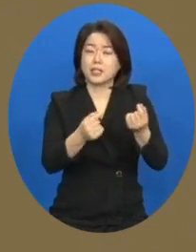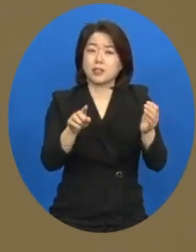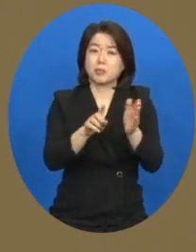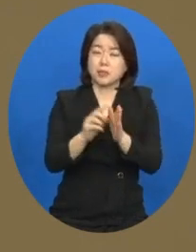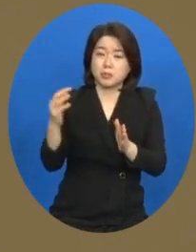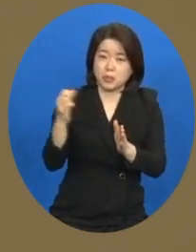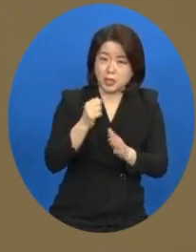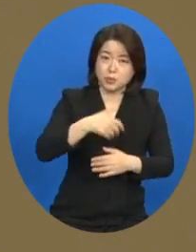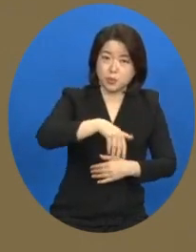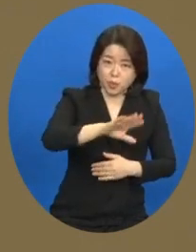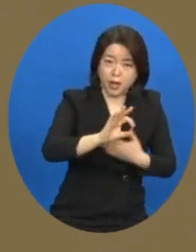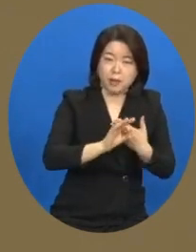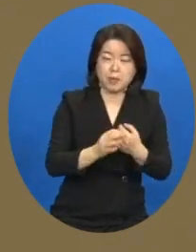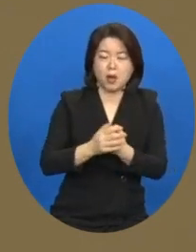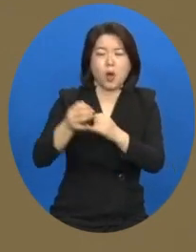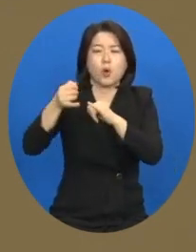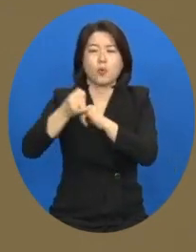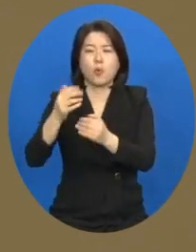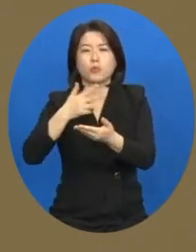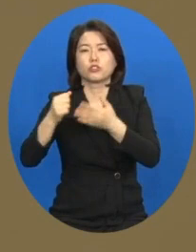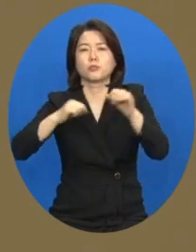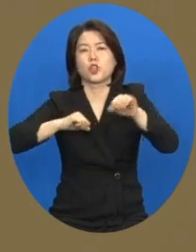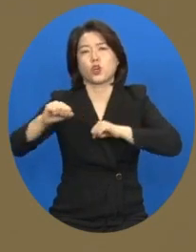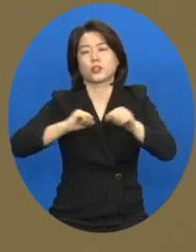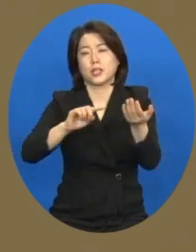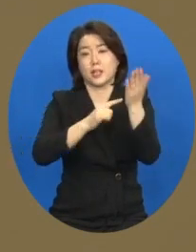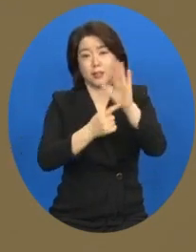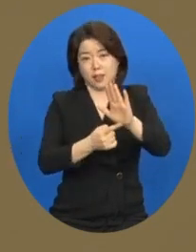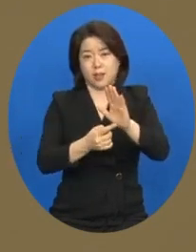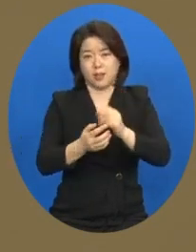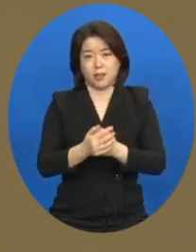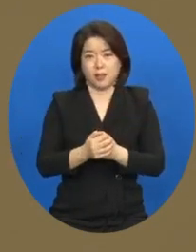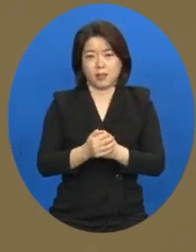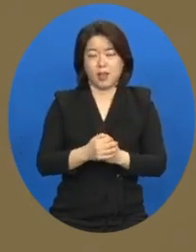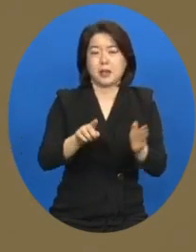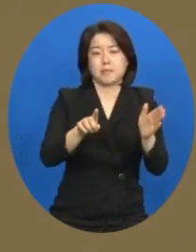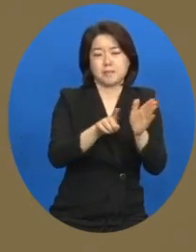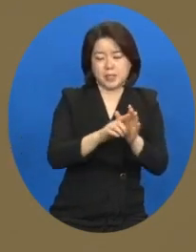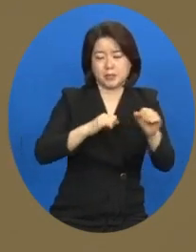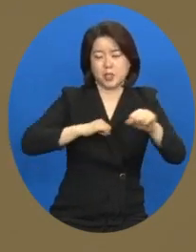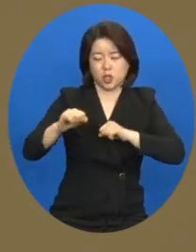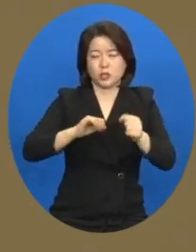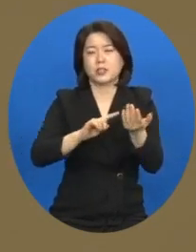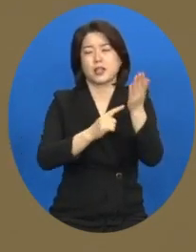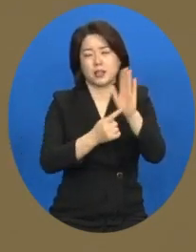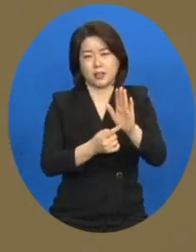나가면 반드시 주의 역사가 나타나요. 믿음의 역사가 나타나는